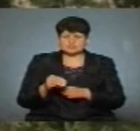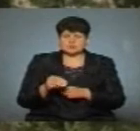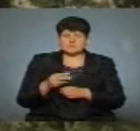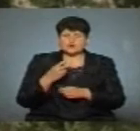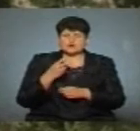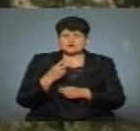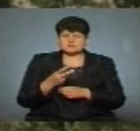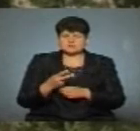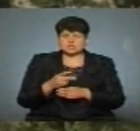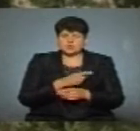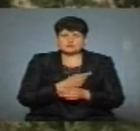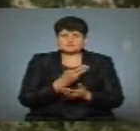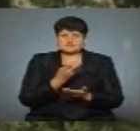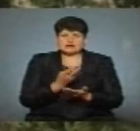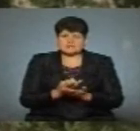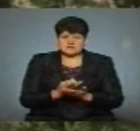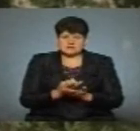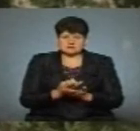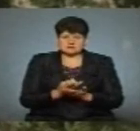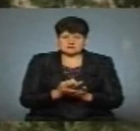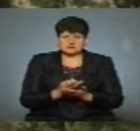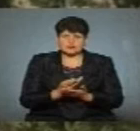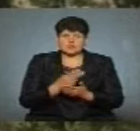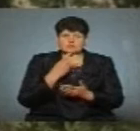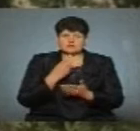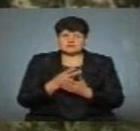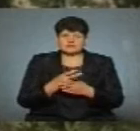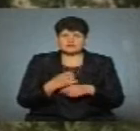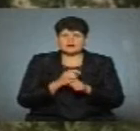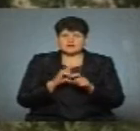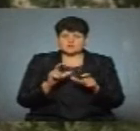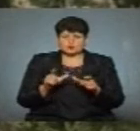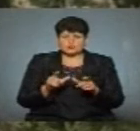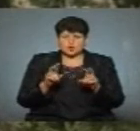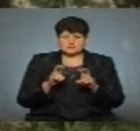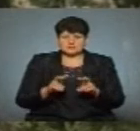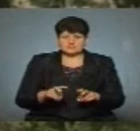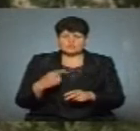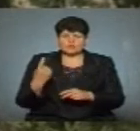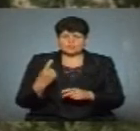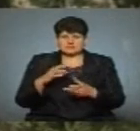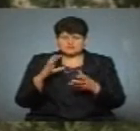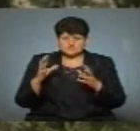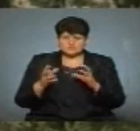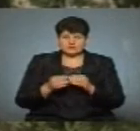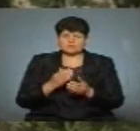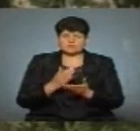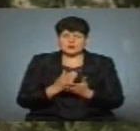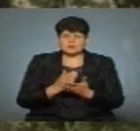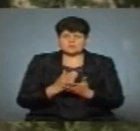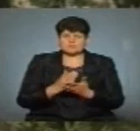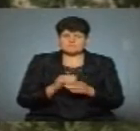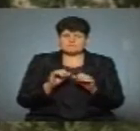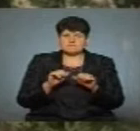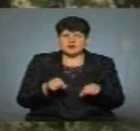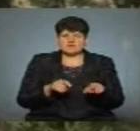показник госпіталізації та показник лабораторних обстежень, область в цілому має